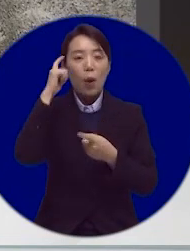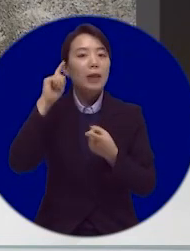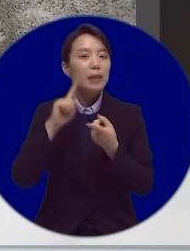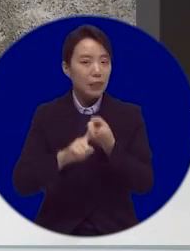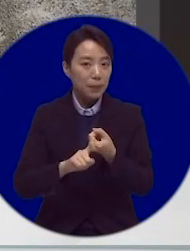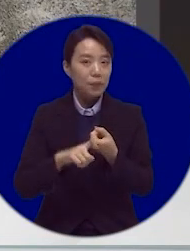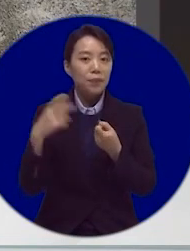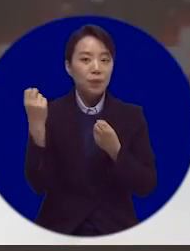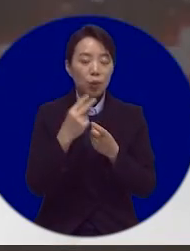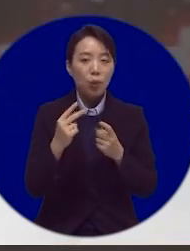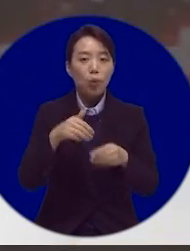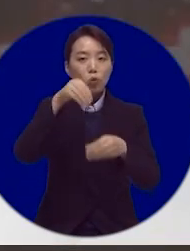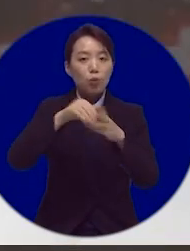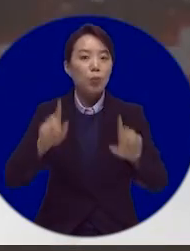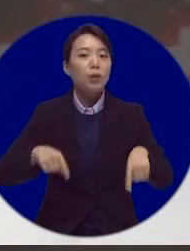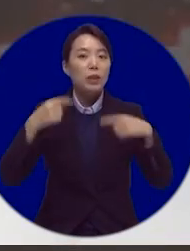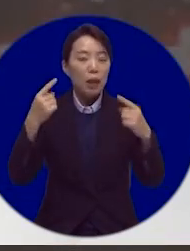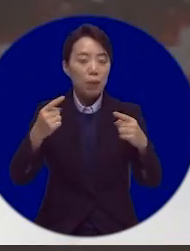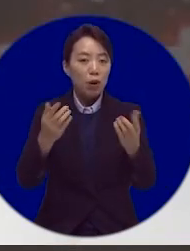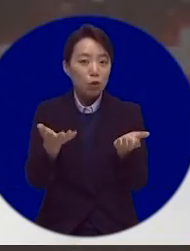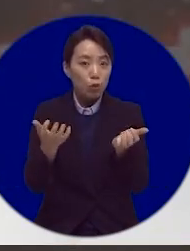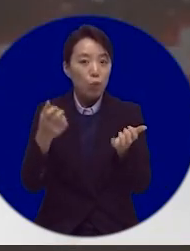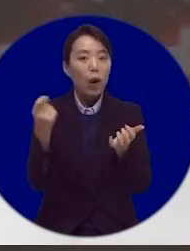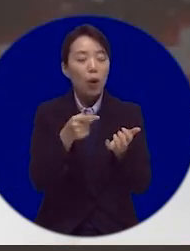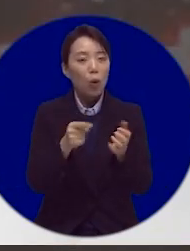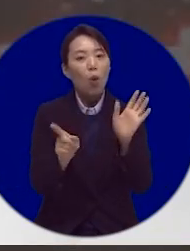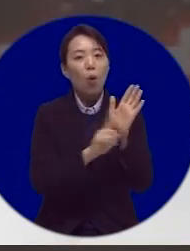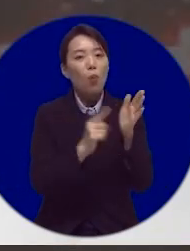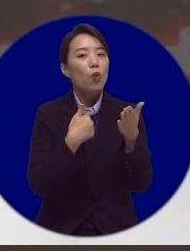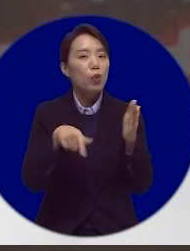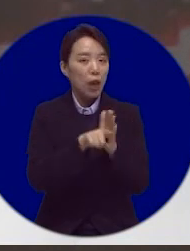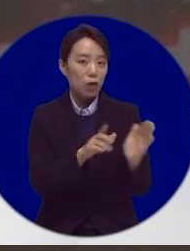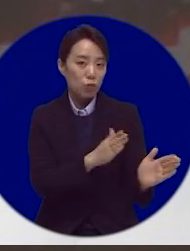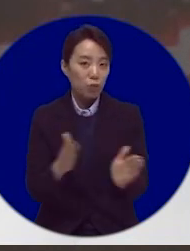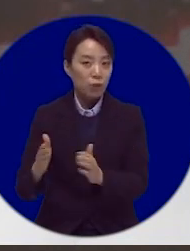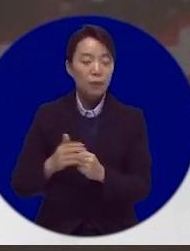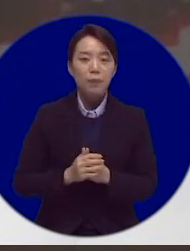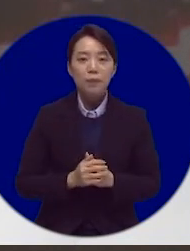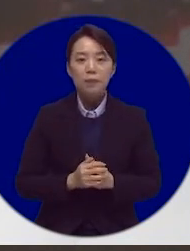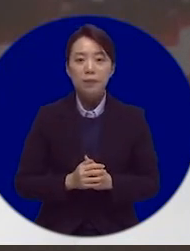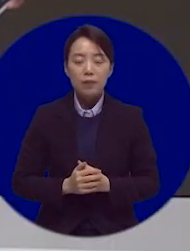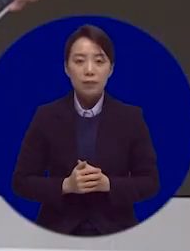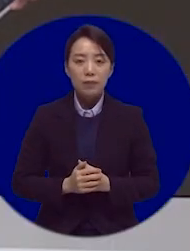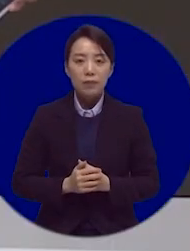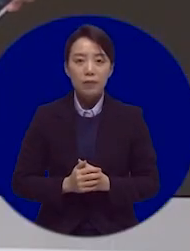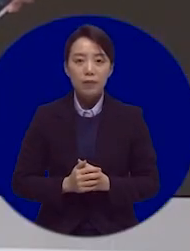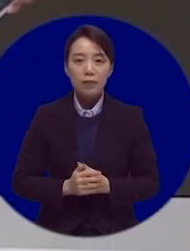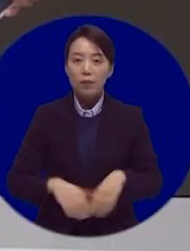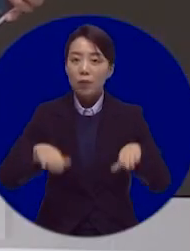유권자의 관심을 제고해 투표 참여를 유도하고 정책 선거를 홍보하기 위해 마련됐습니다.